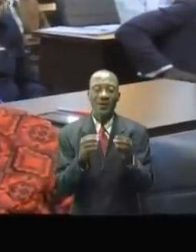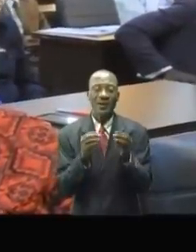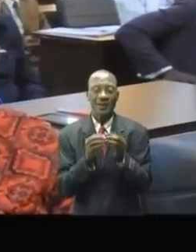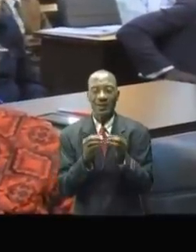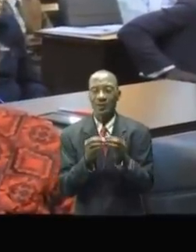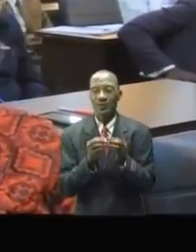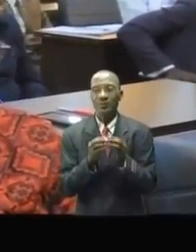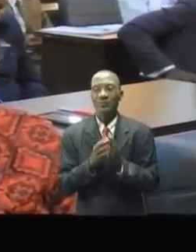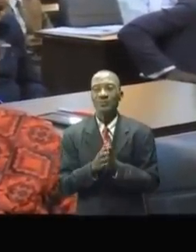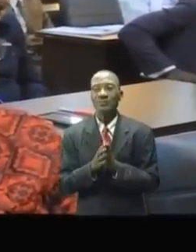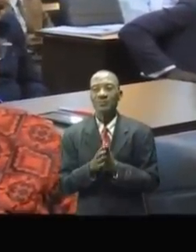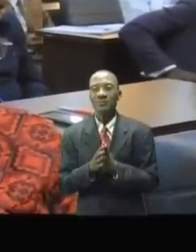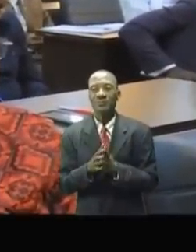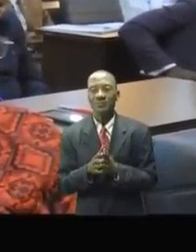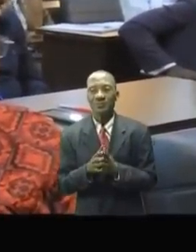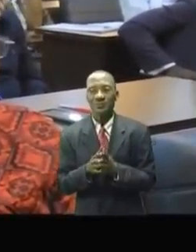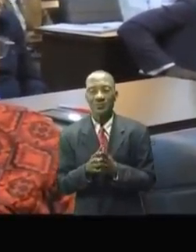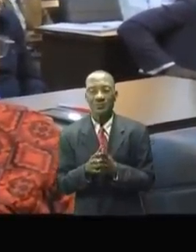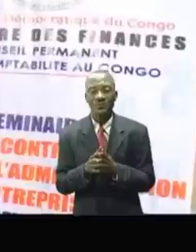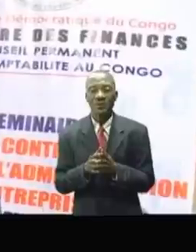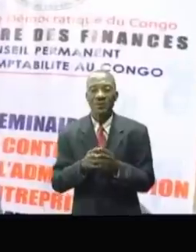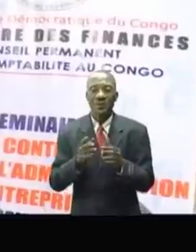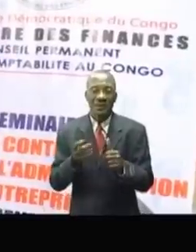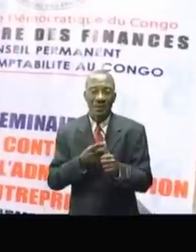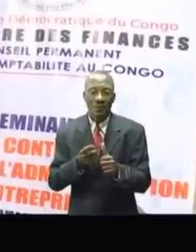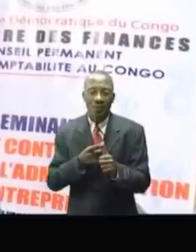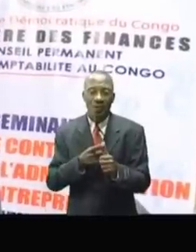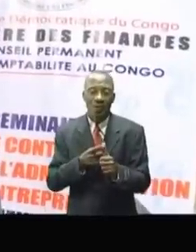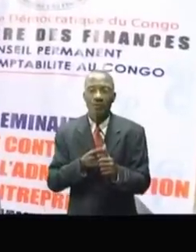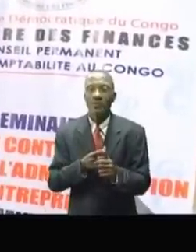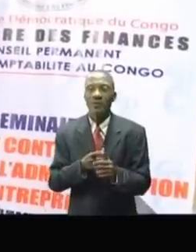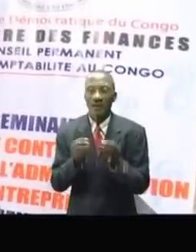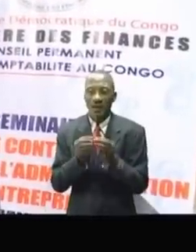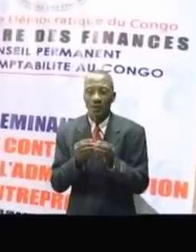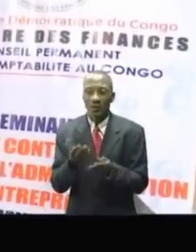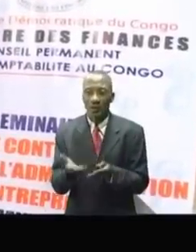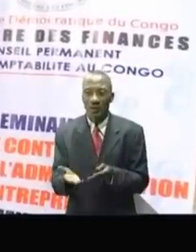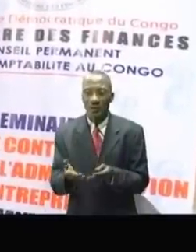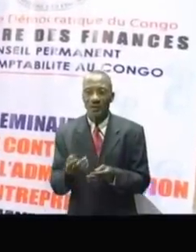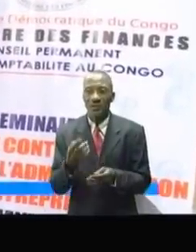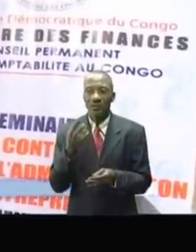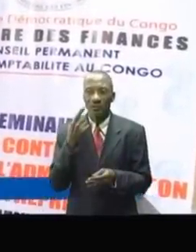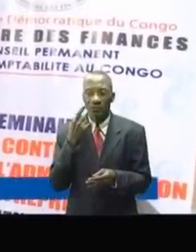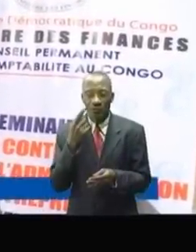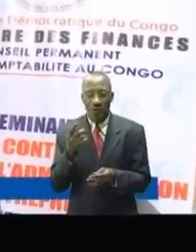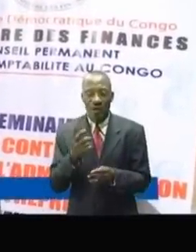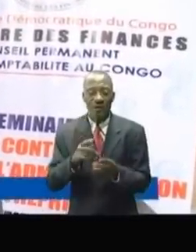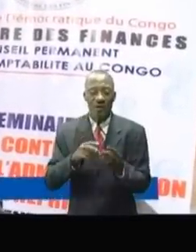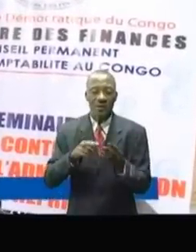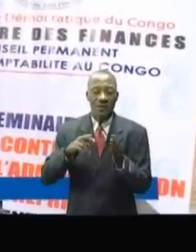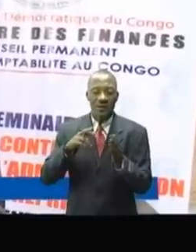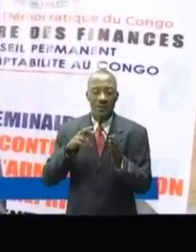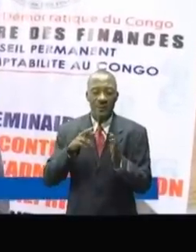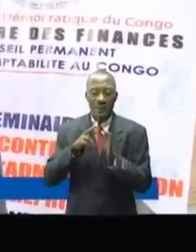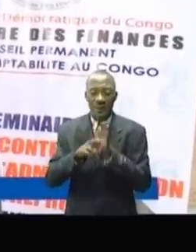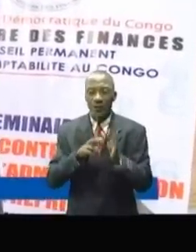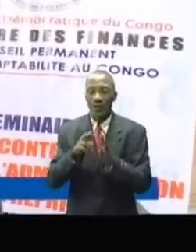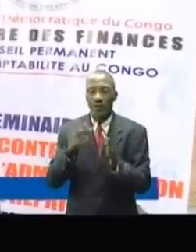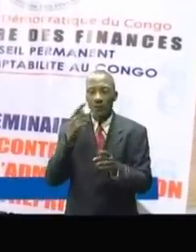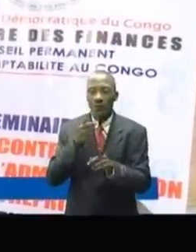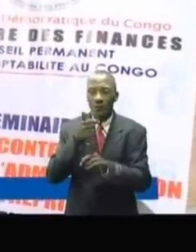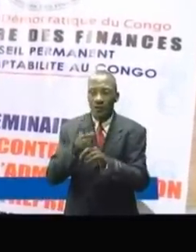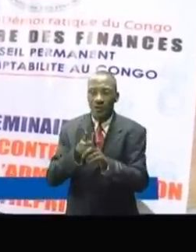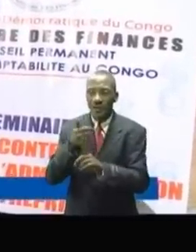entreprises. Nous avons fait voir à travers ces séminaires le rôle de chaque structure, que ce soit